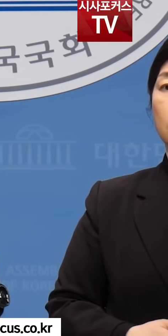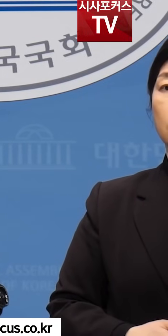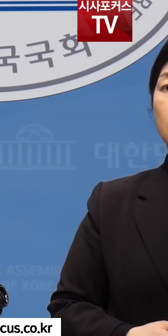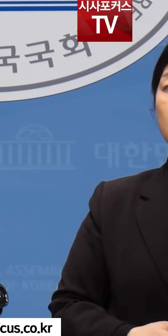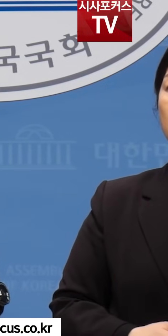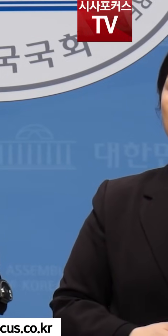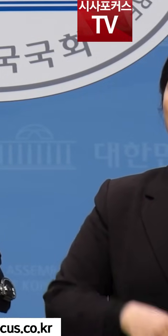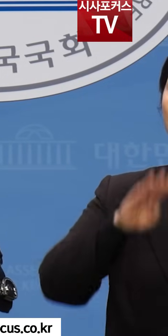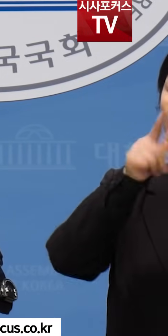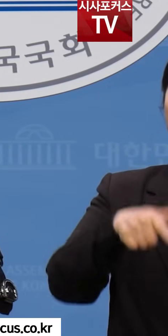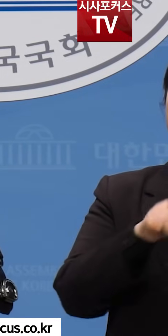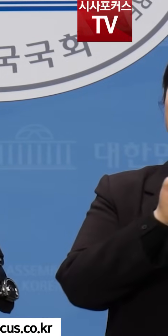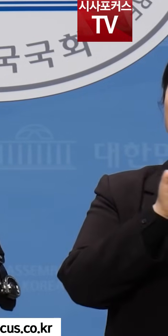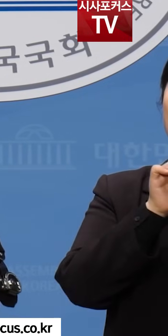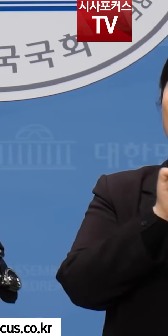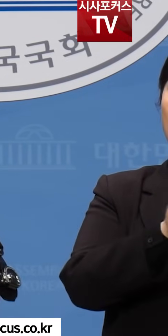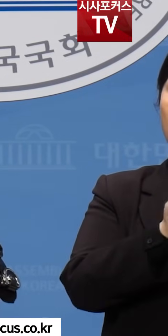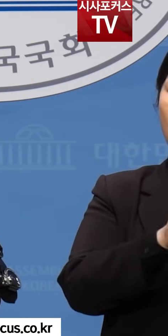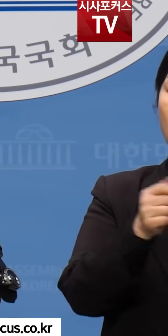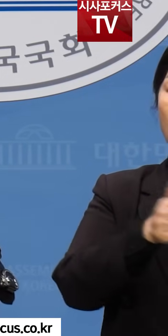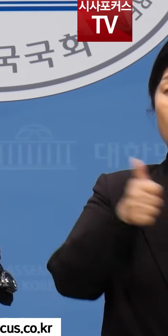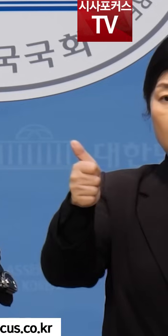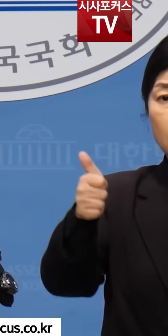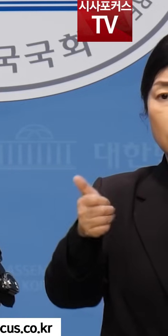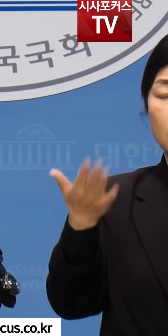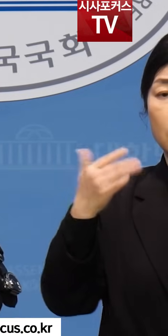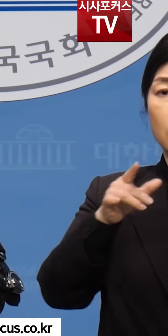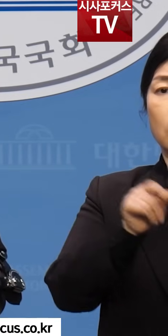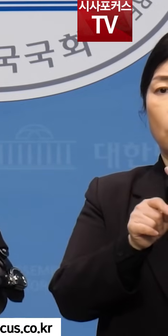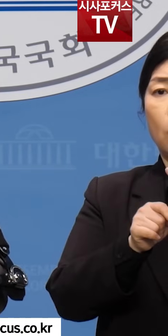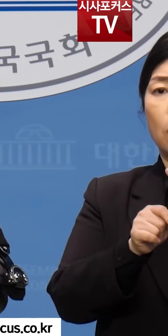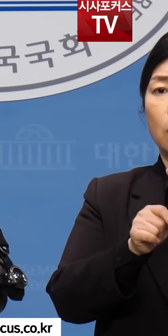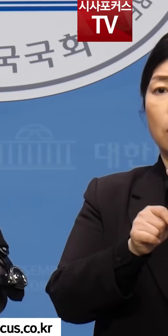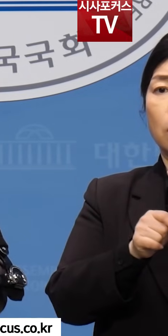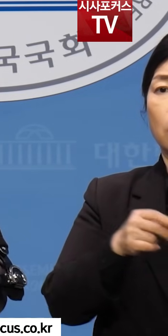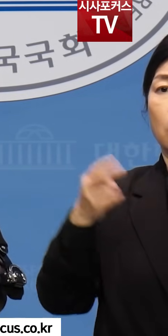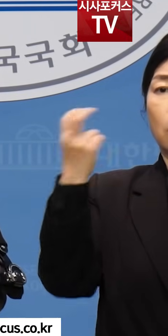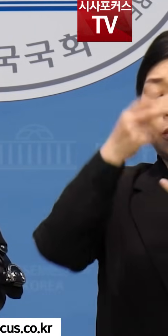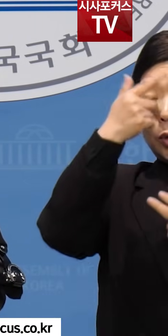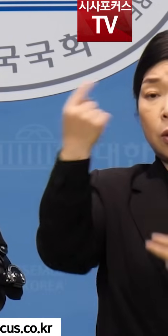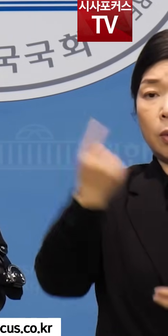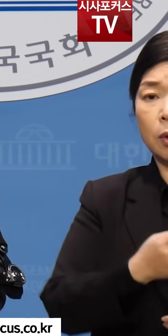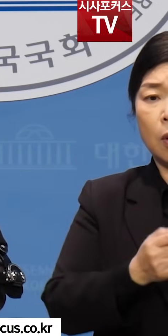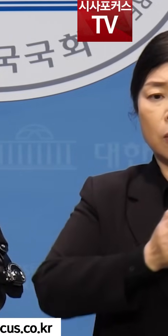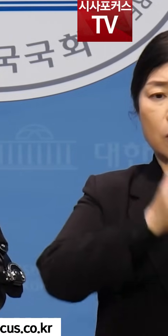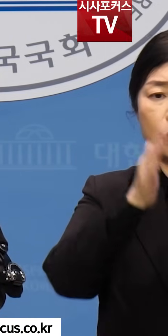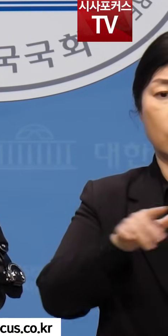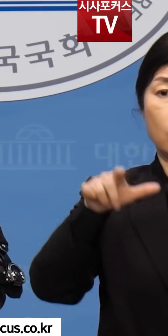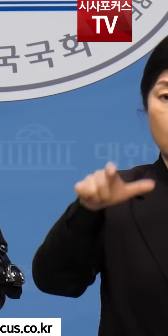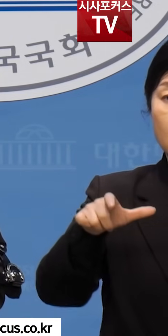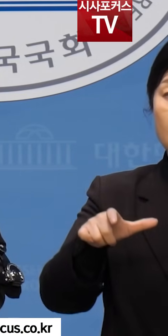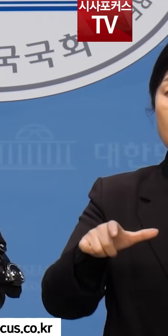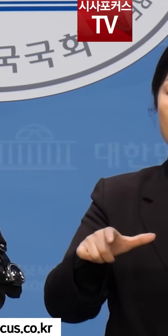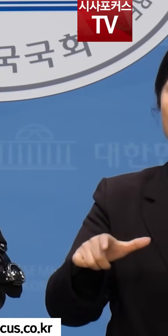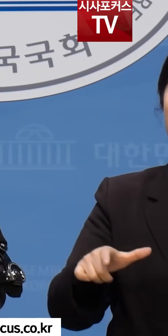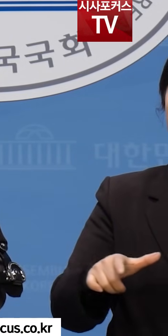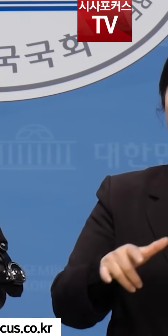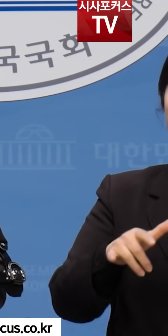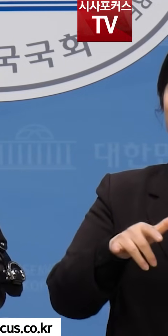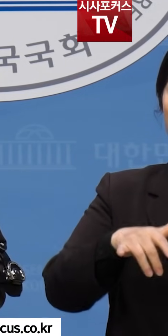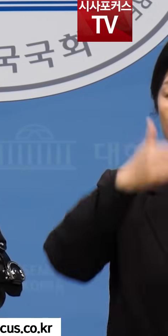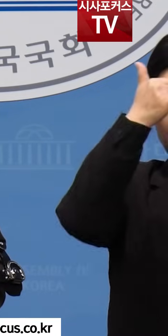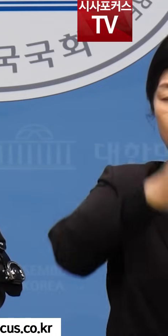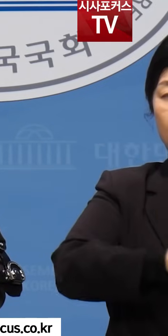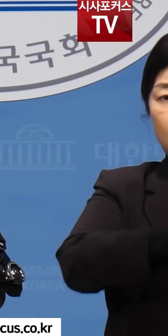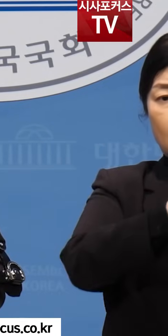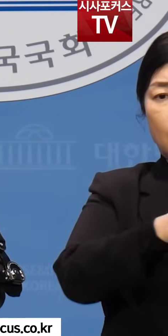박 후보의 남편은 지난 2월 검찰에 나와 서초동 일대에서 전관예우로